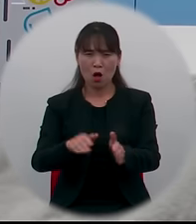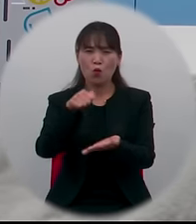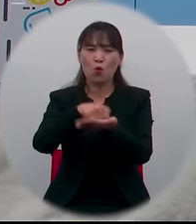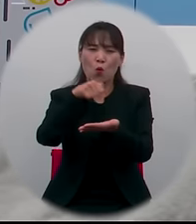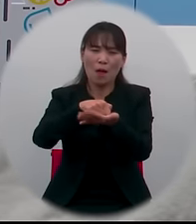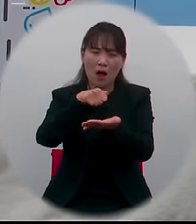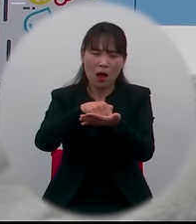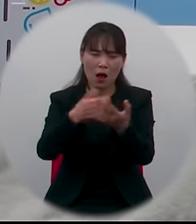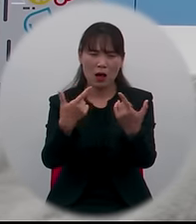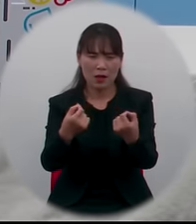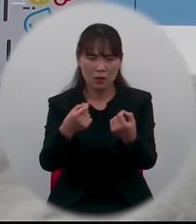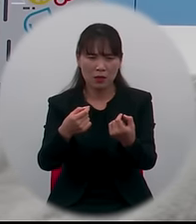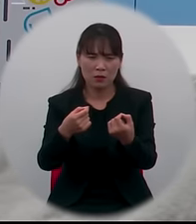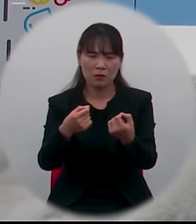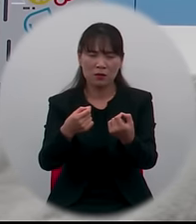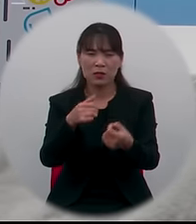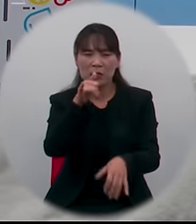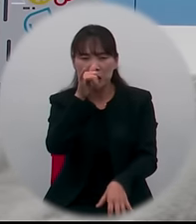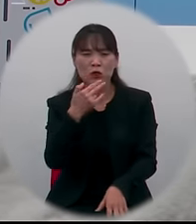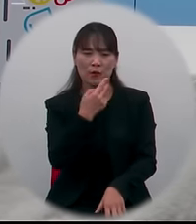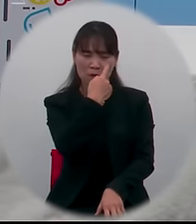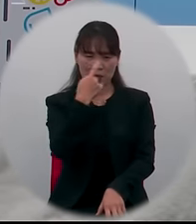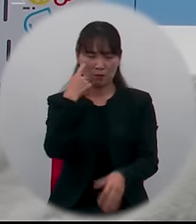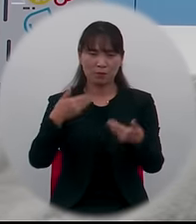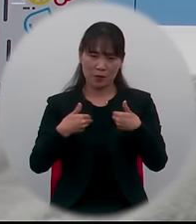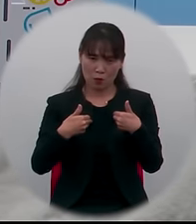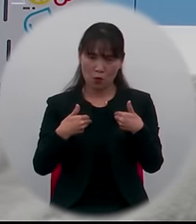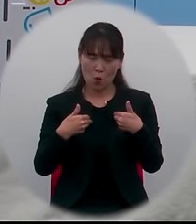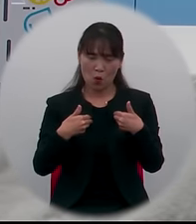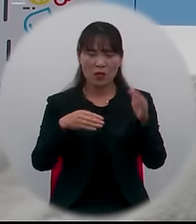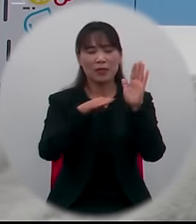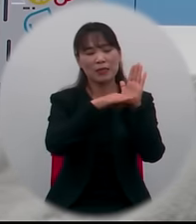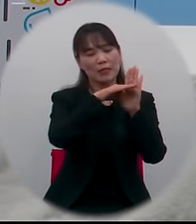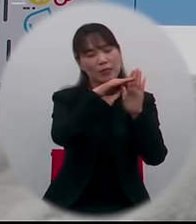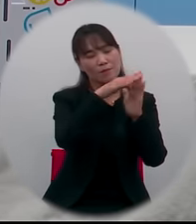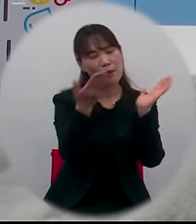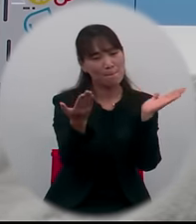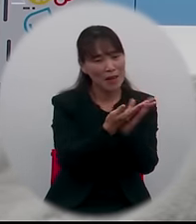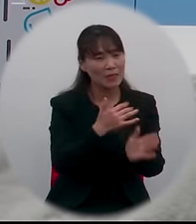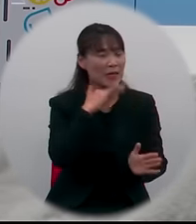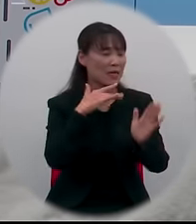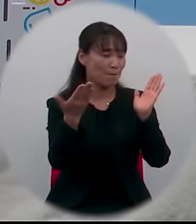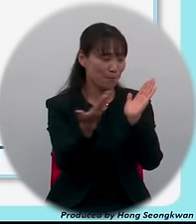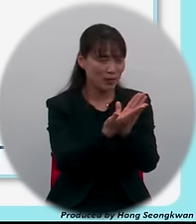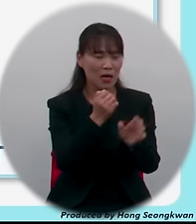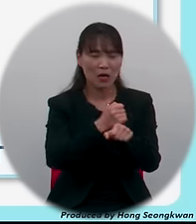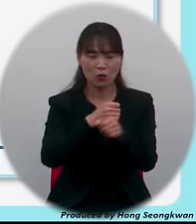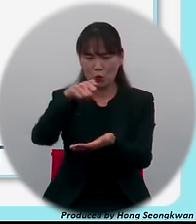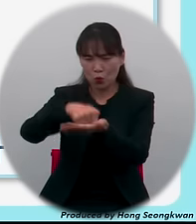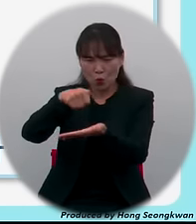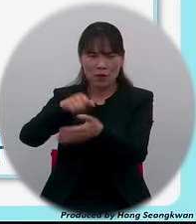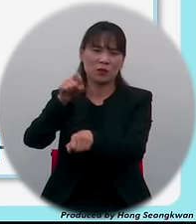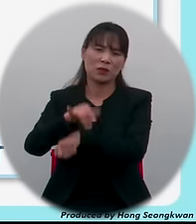오늘 핵심인 사행성 도박의 장치가 있는 게임인지를 살펴보시는게 무엇보다 중요한데 설령 등급에 맞는 게임이라